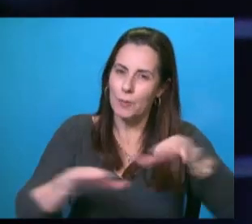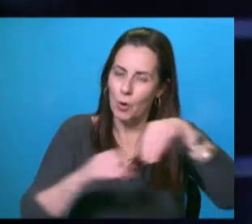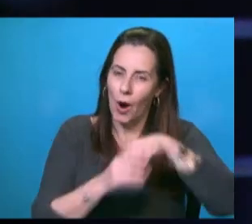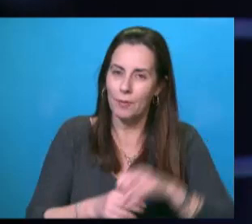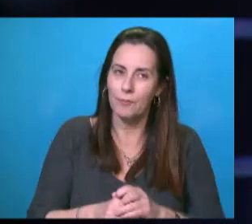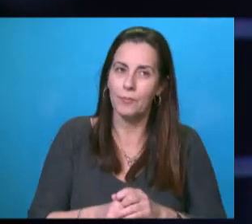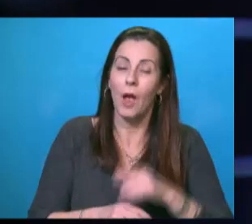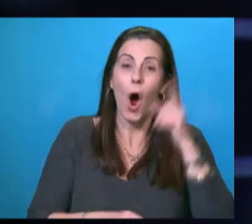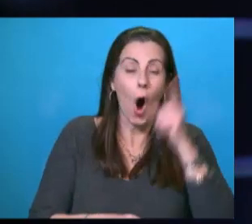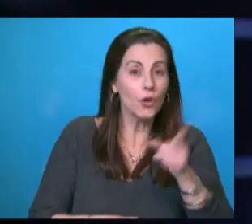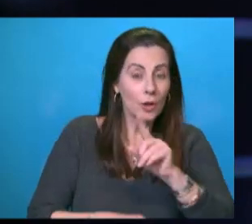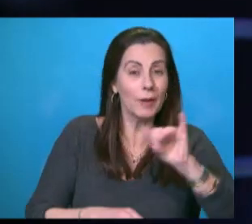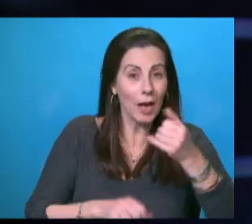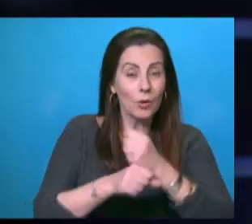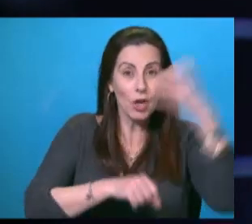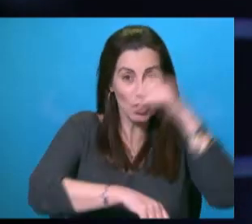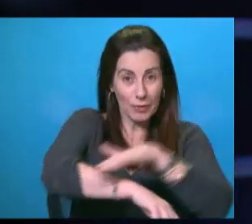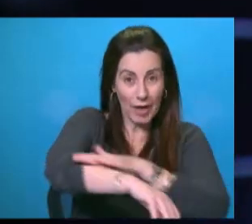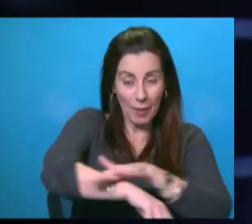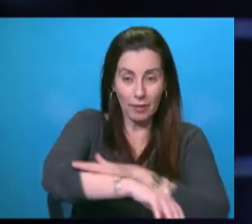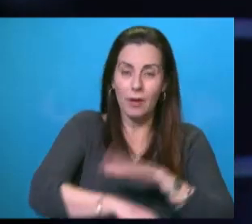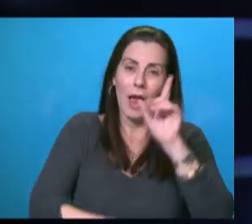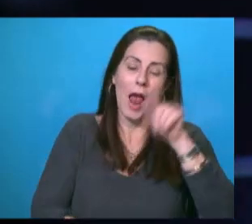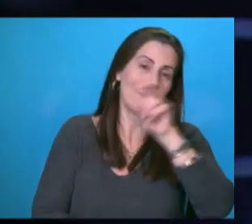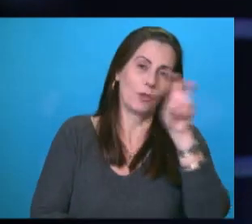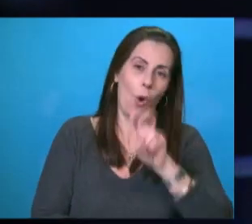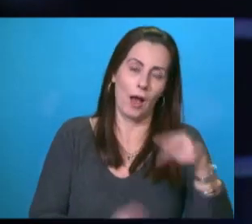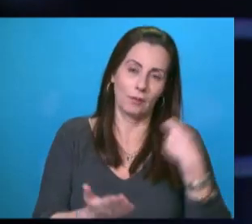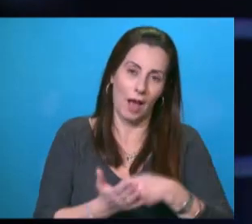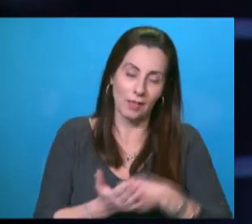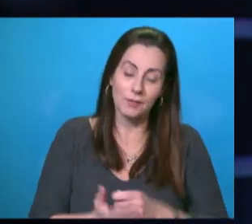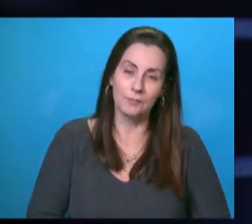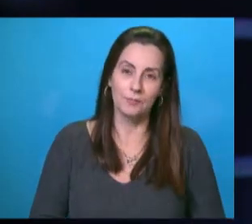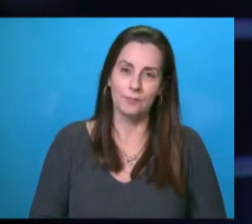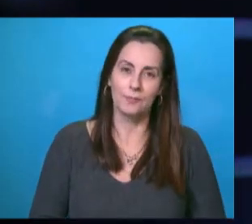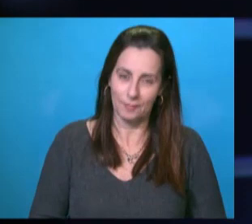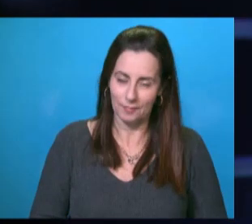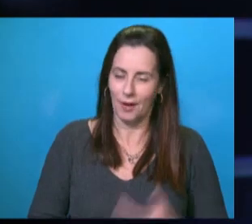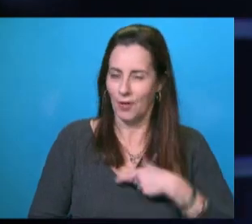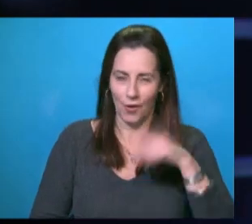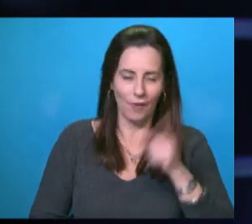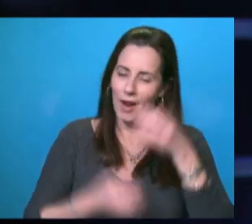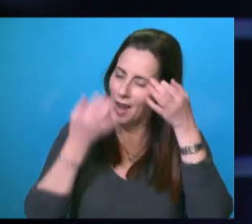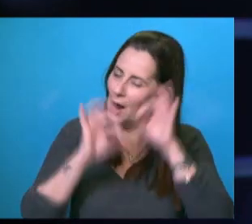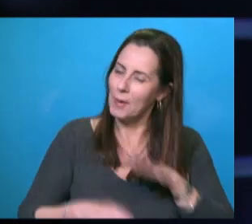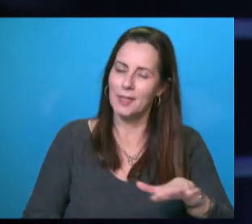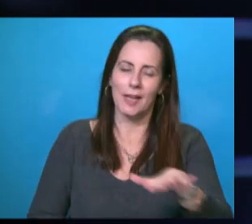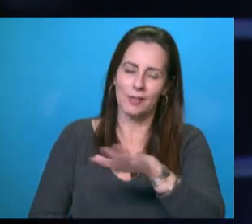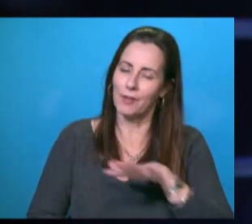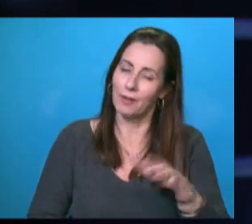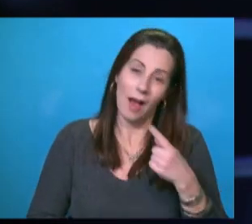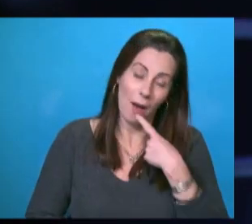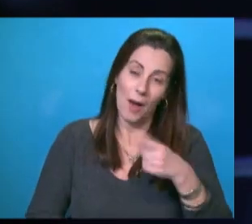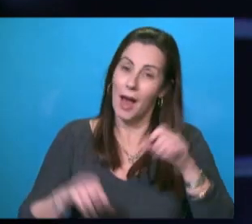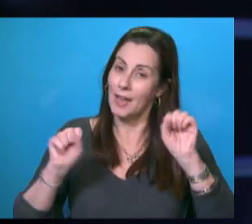הצפוי למורח הסורר כ-$1,000. אנחנו חייבים לכבד את הסביבה, הסביר נשיא פלאו,